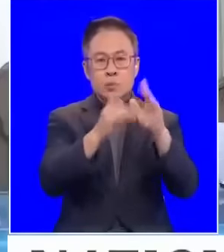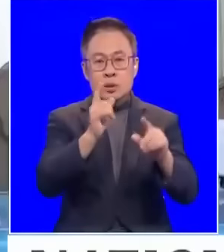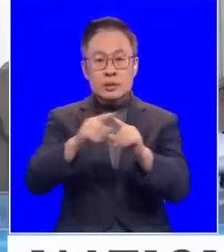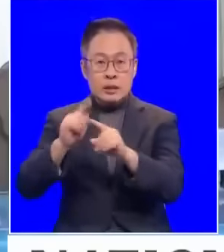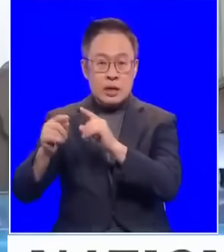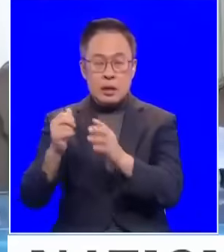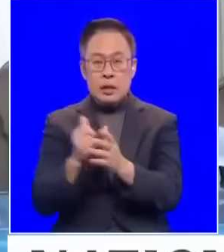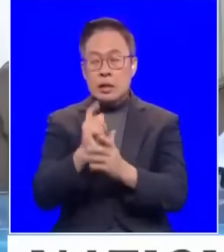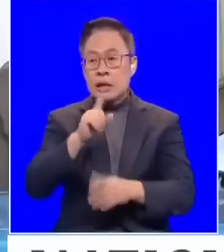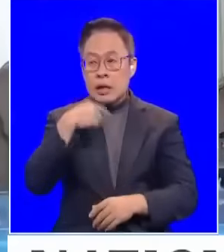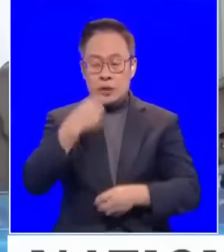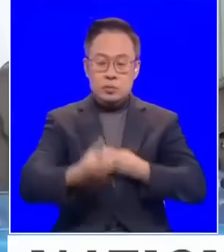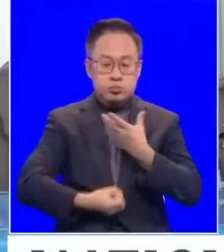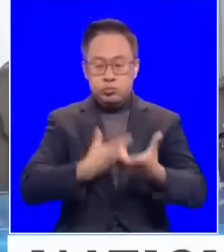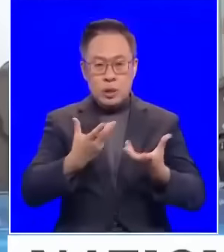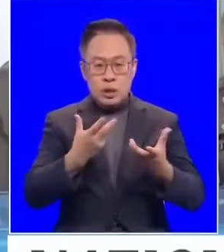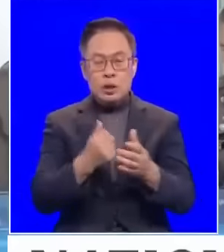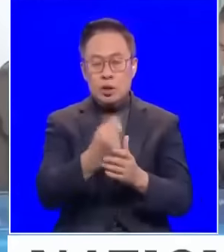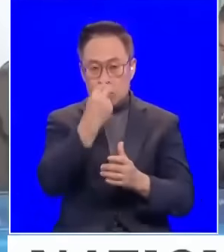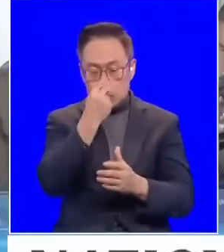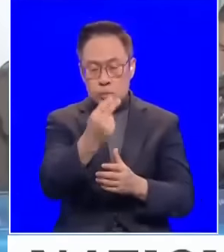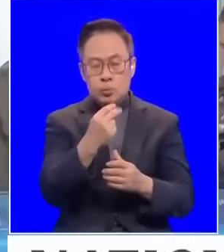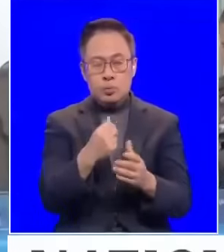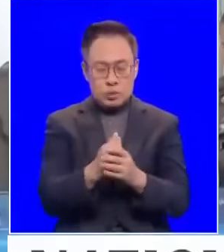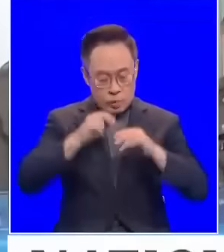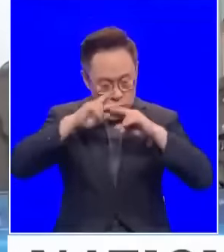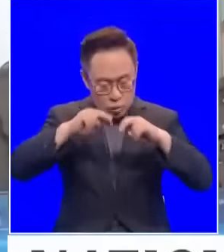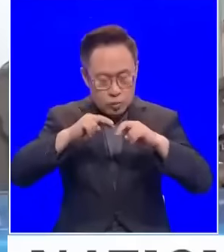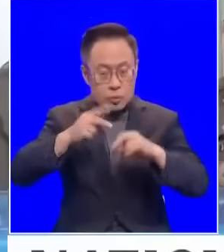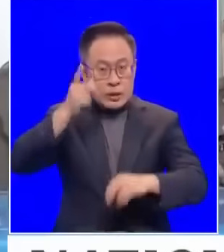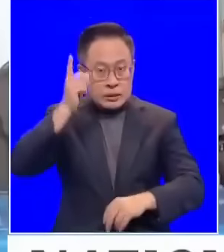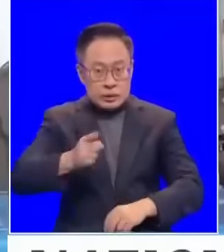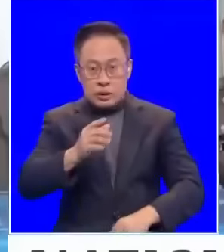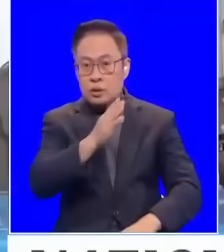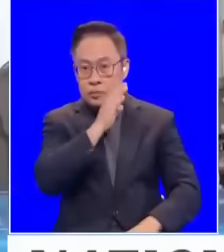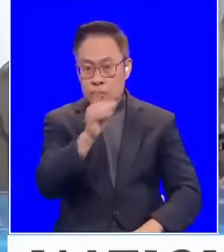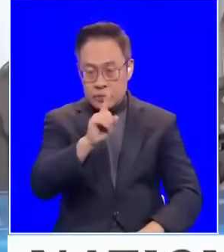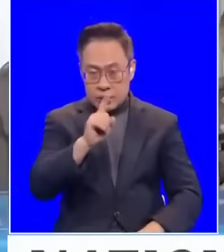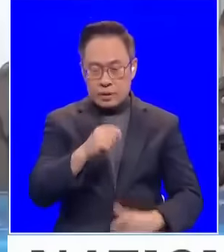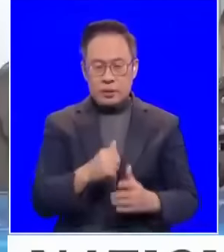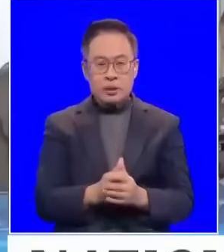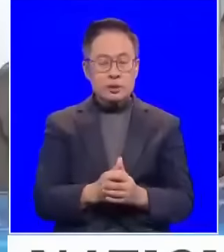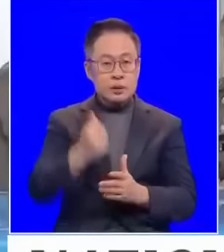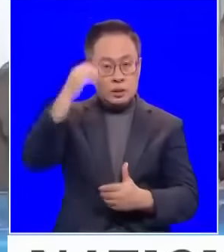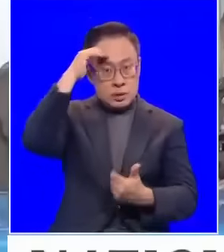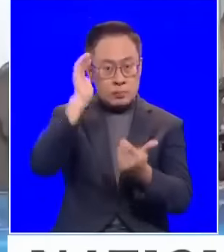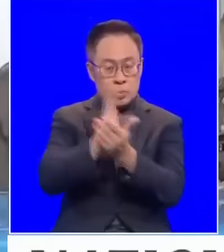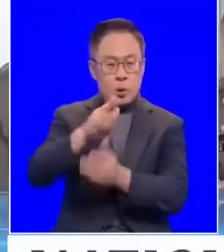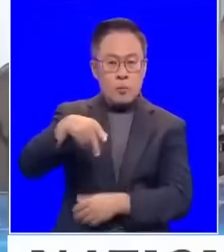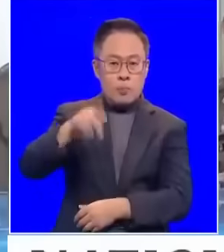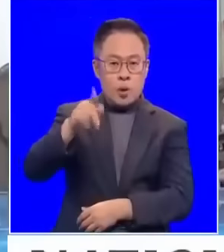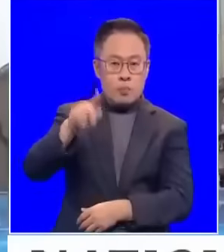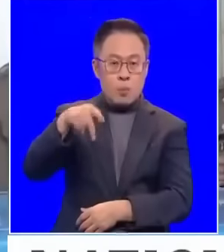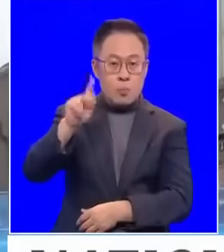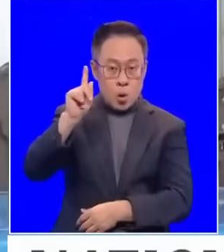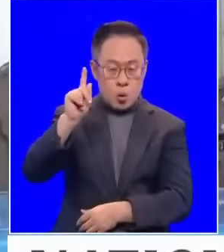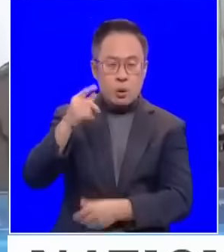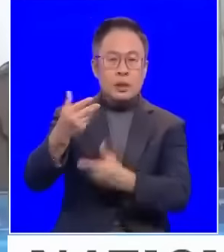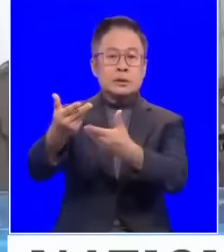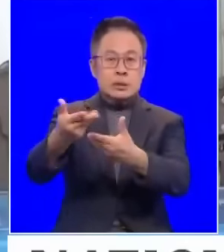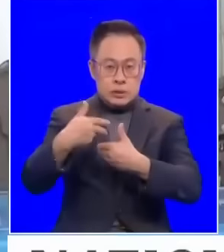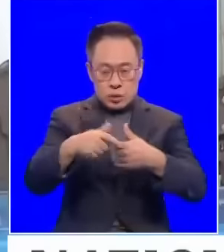งตัวตนนั้นก็มองว่าถือเป็นสิทธิที่ทำได้นะคะแต่หลังจากนี้เนี่ยทางตำรวจปปปจะมีการเรียกบุคคลที่เกี่ยวข้องมาสอบปาก